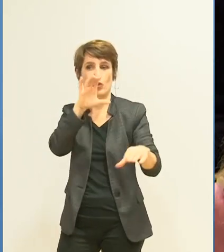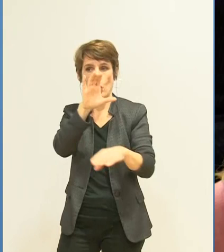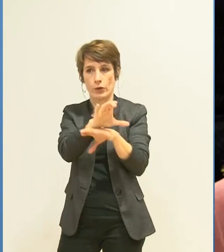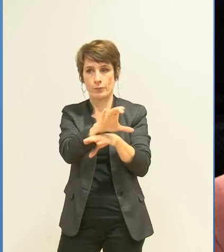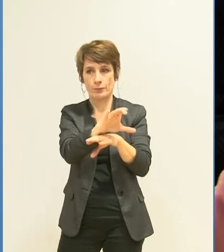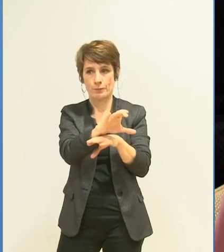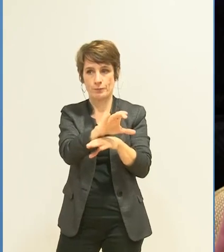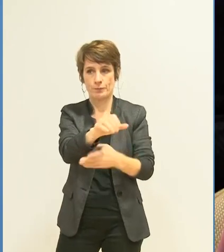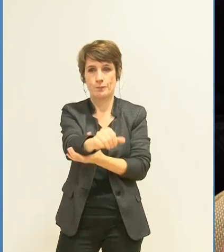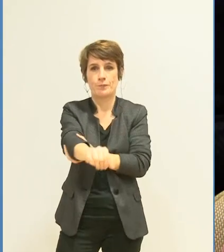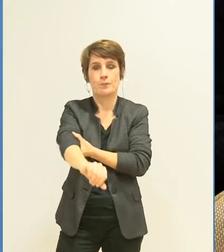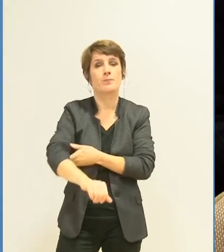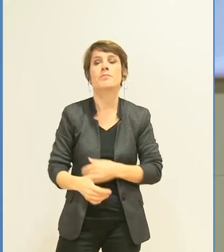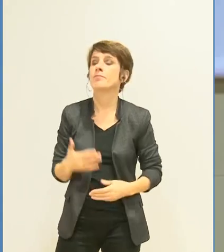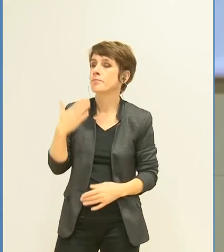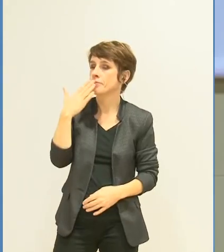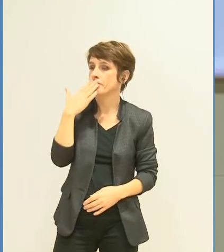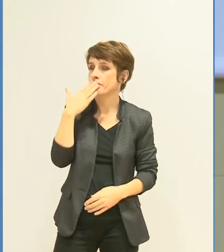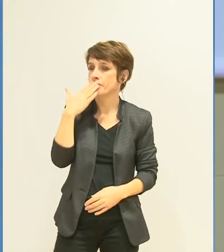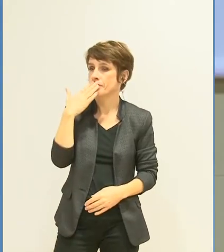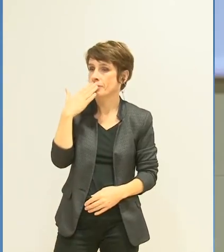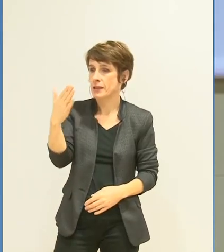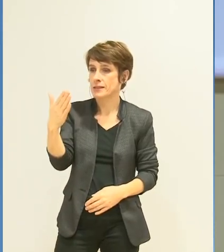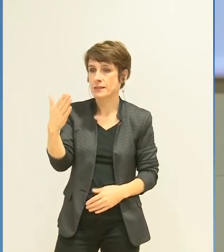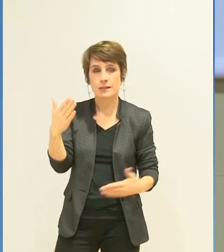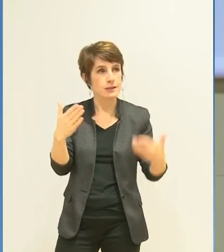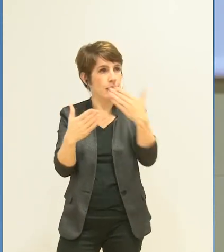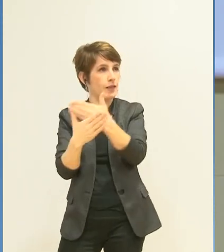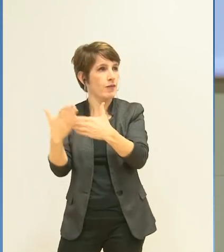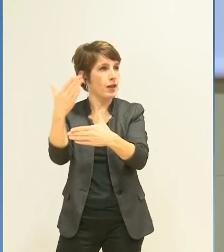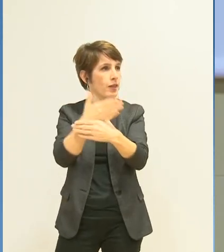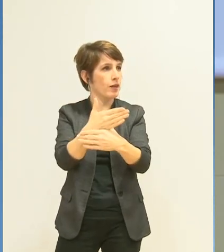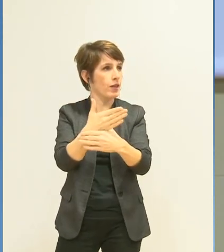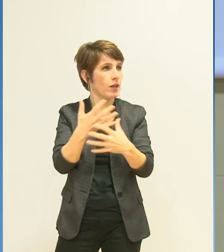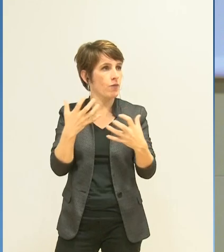merci des titres d'autres demandes de parole